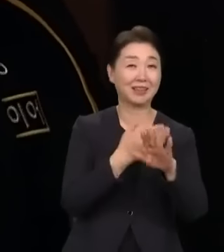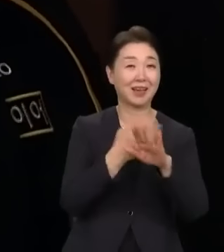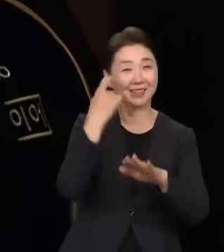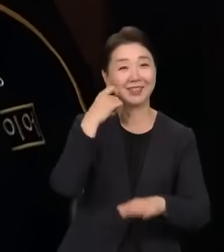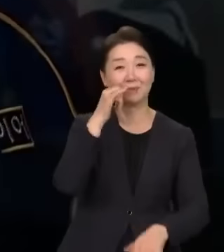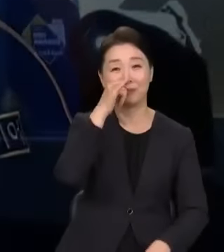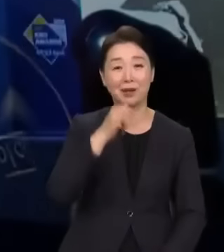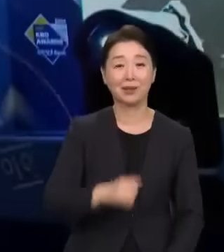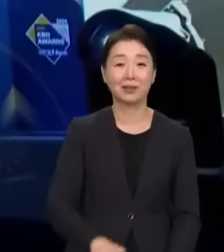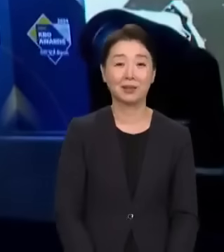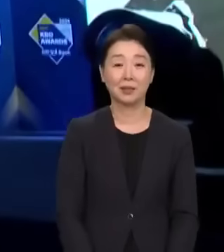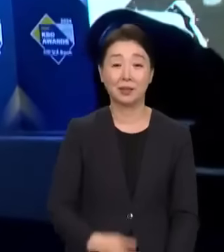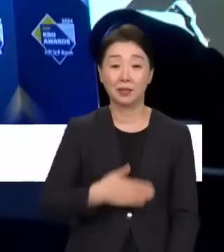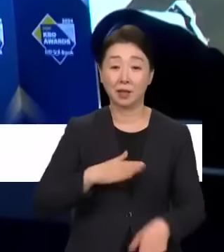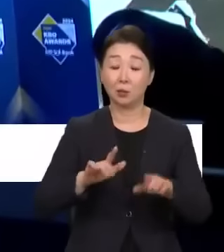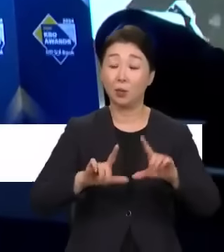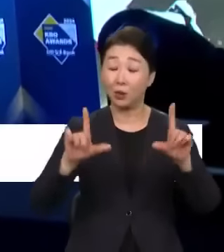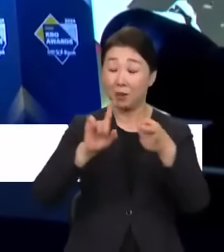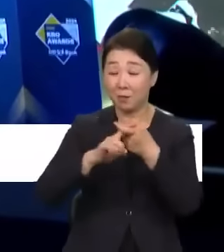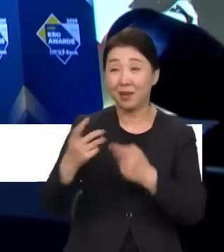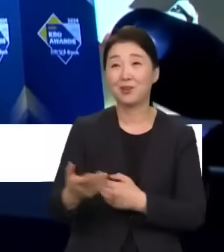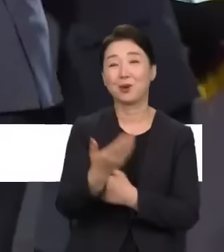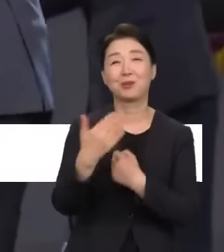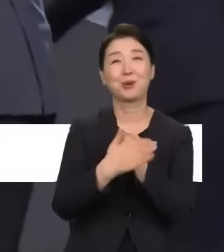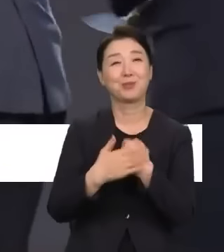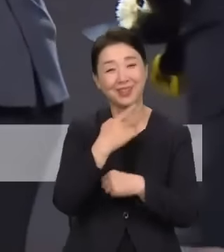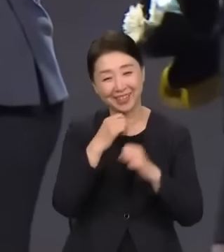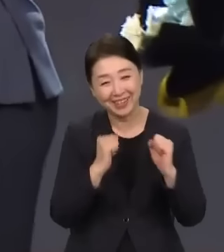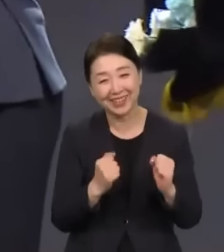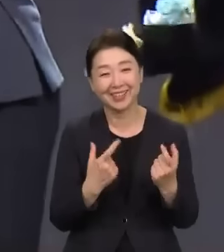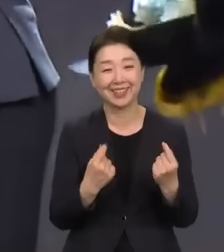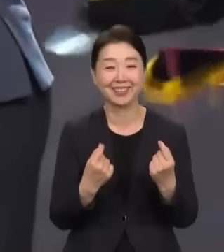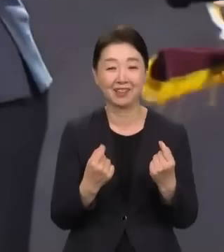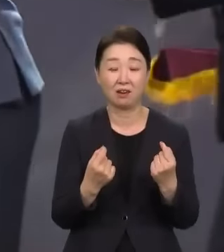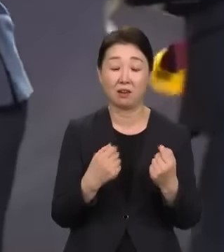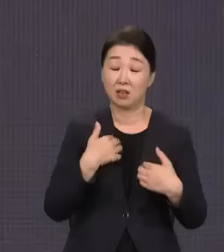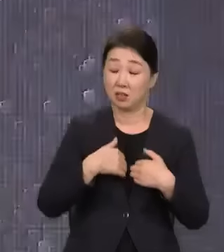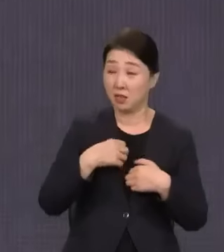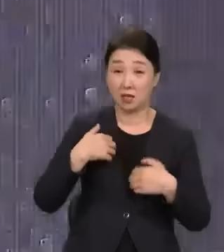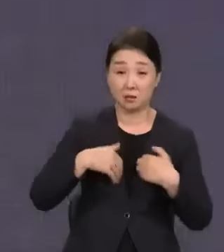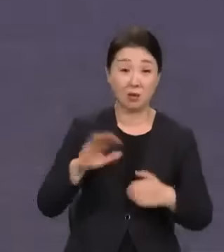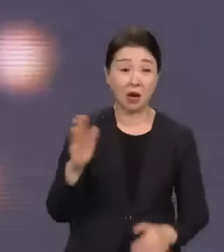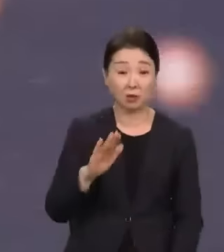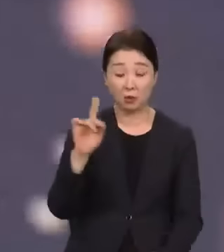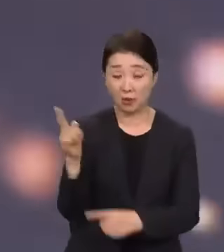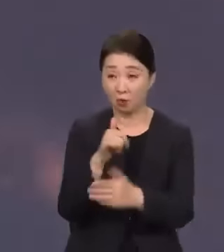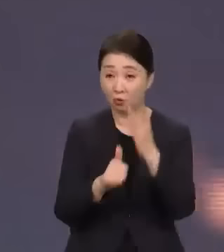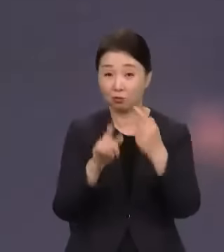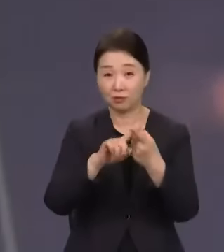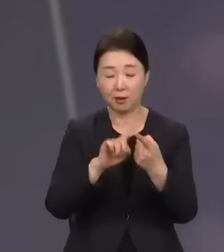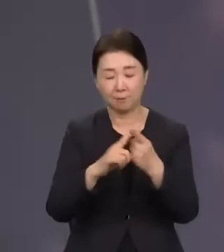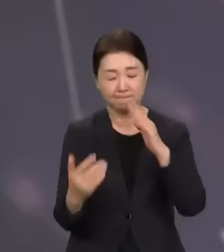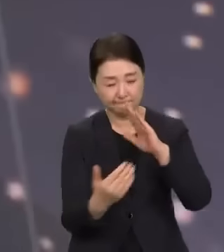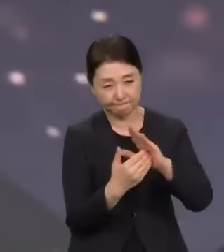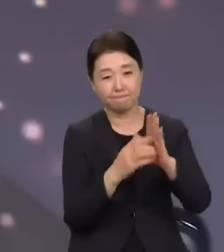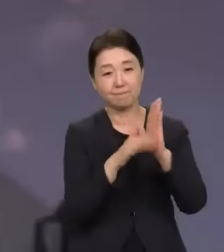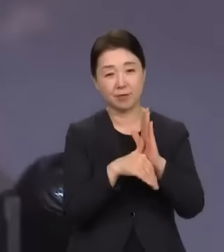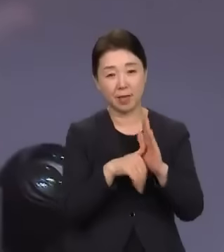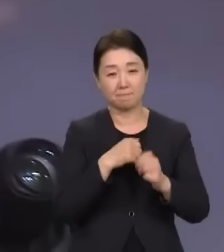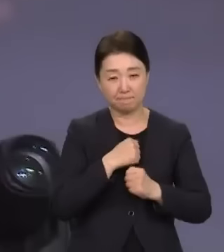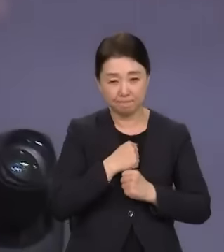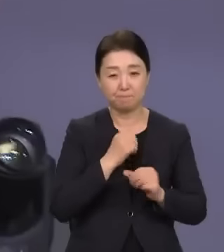드러납니다. 저는 올해 팬분들 땜시 살았습니다. 마냥 기뻐하기보다 야구 선수로서 정점에 선 시간을